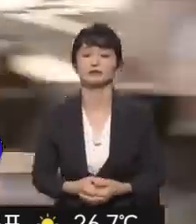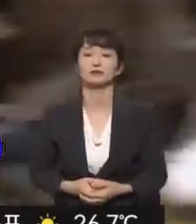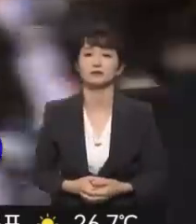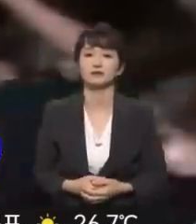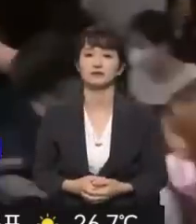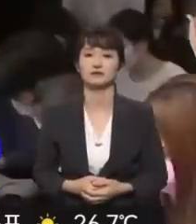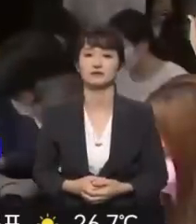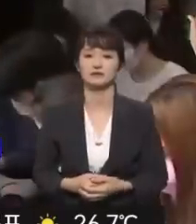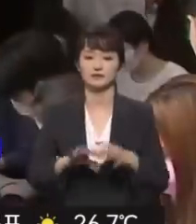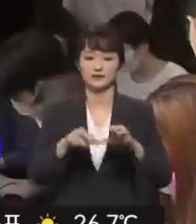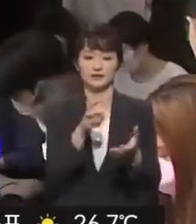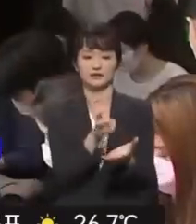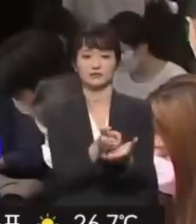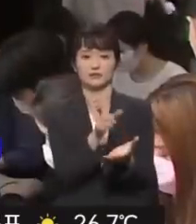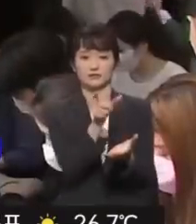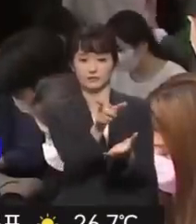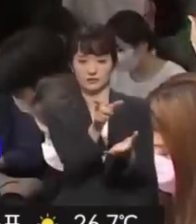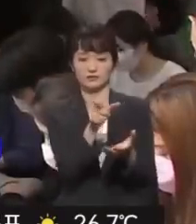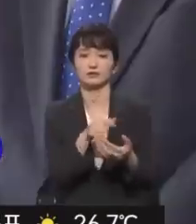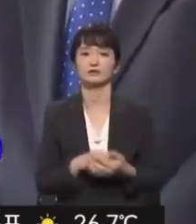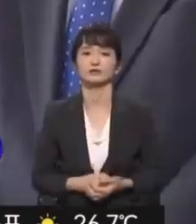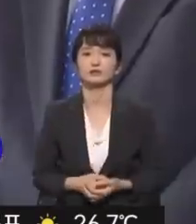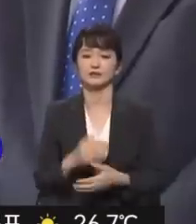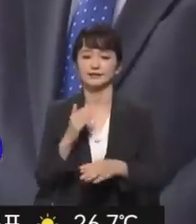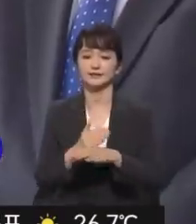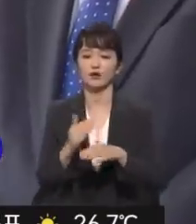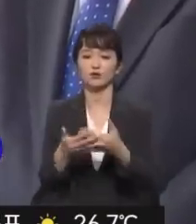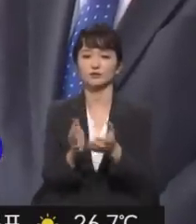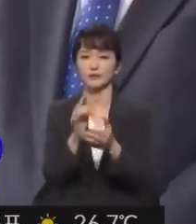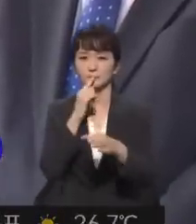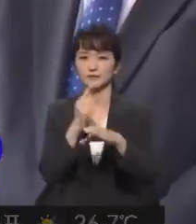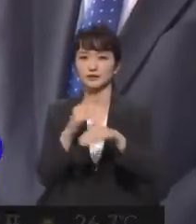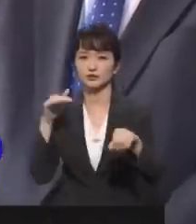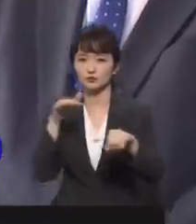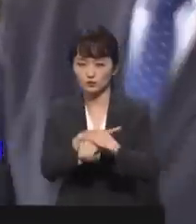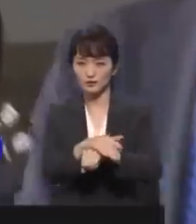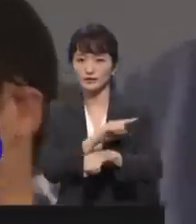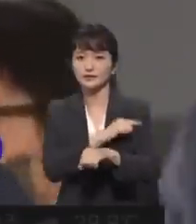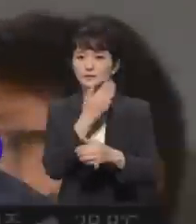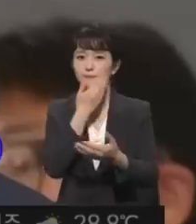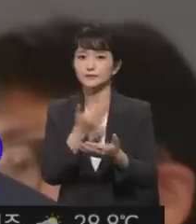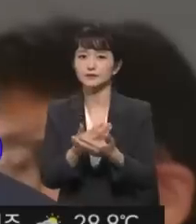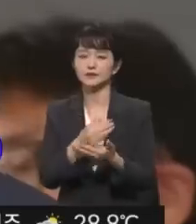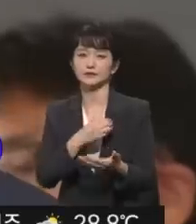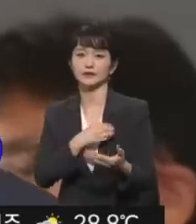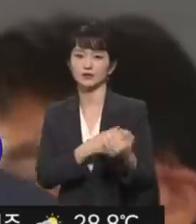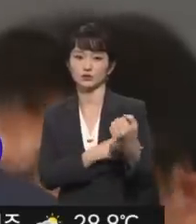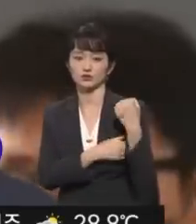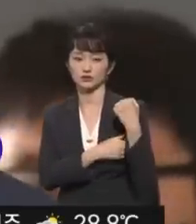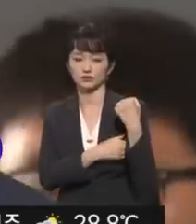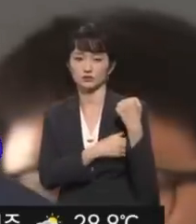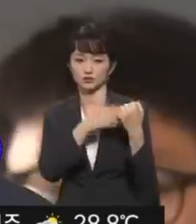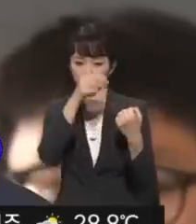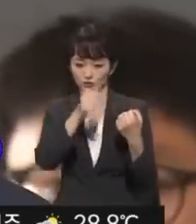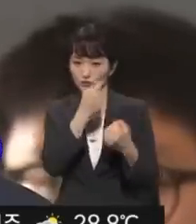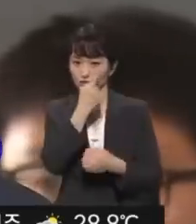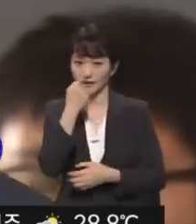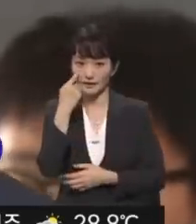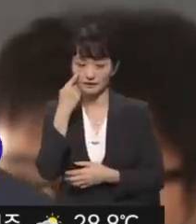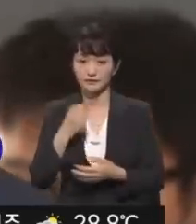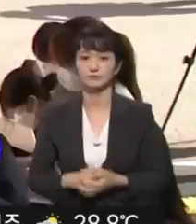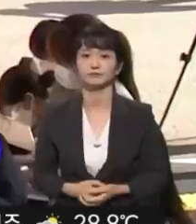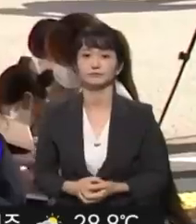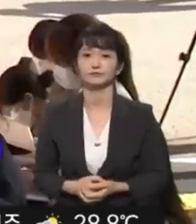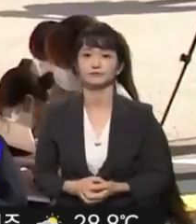에 허위 선 우리 헌법에서 추정하고 있는 정당 민주주의 의 그 중에서 가장 중요한 것은 다 건 주권을 확인 하는 것이거든요 쉽게